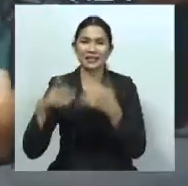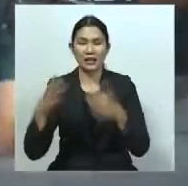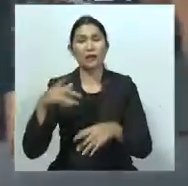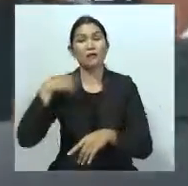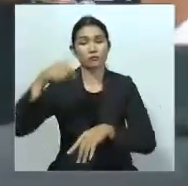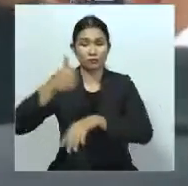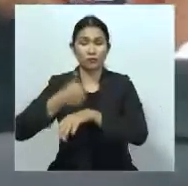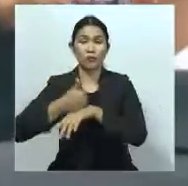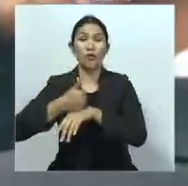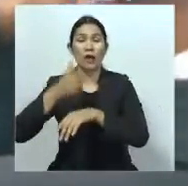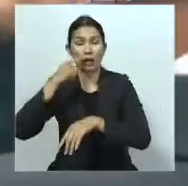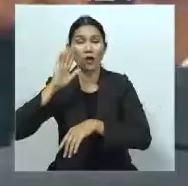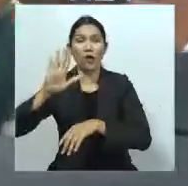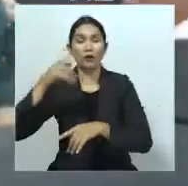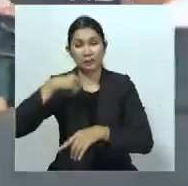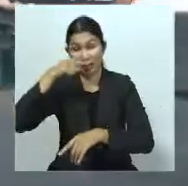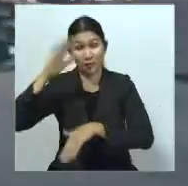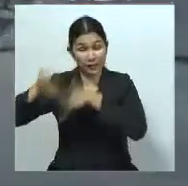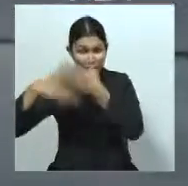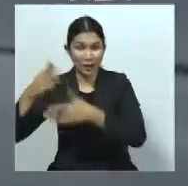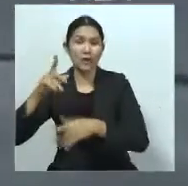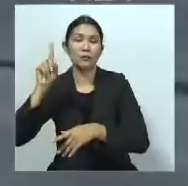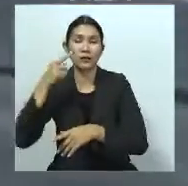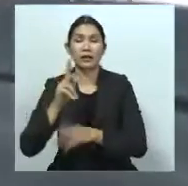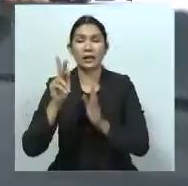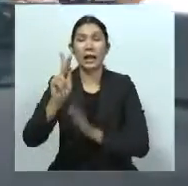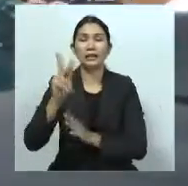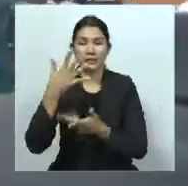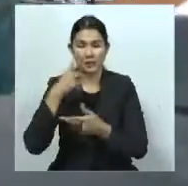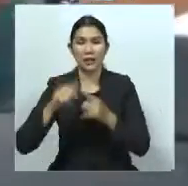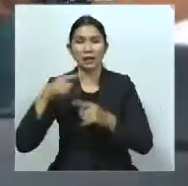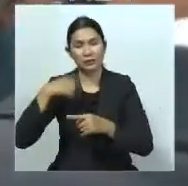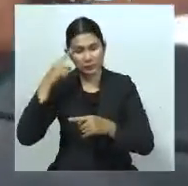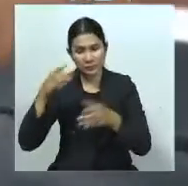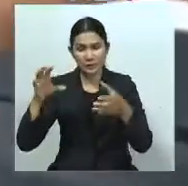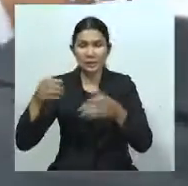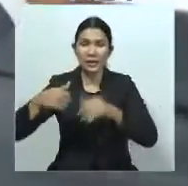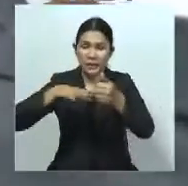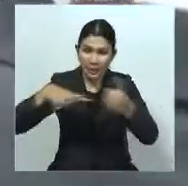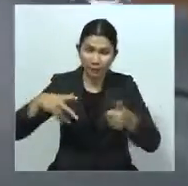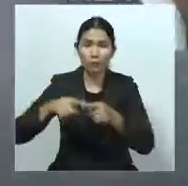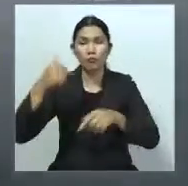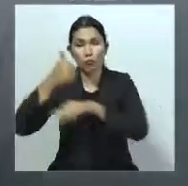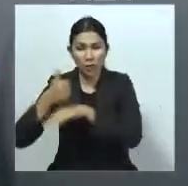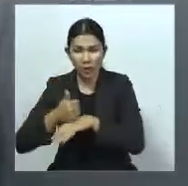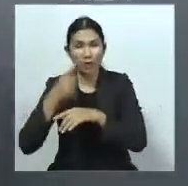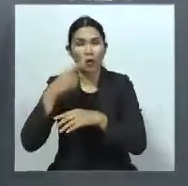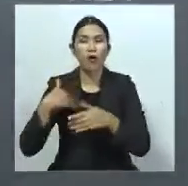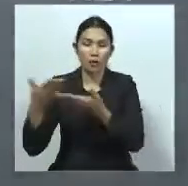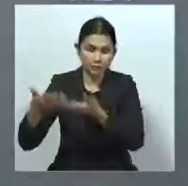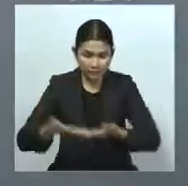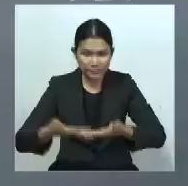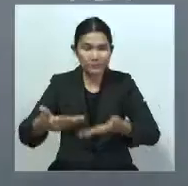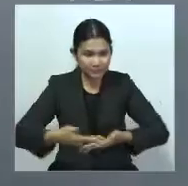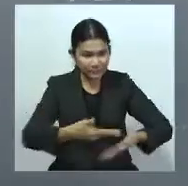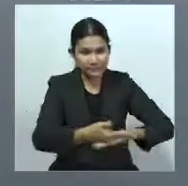จนาศิลปะอาชาหัวหน้าพรรคชาติไทยพัฒนานายวราวุธศิลปะอาชาแกนนำพรรคนายนิกรจำนงผู้อำนวยการพรรคมารอให้การต้อน